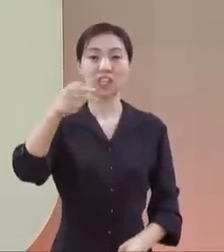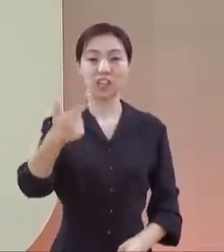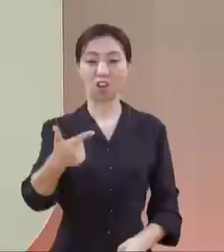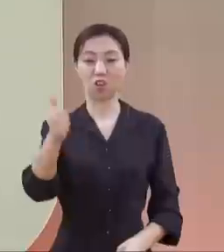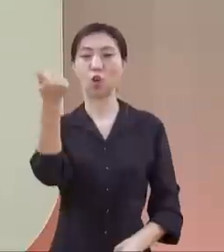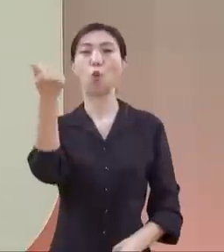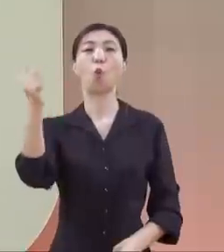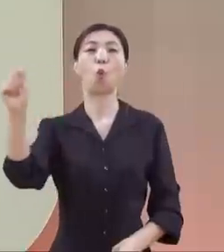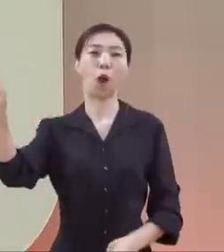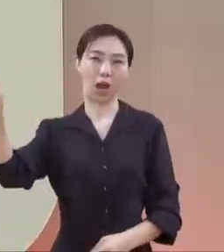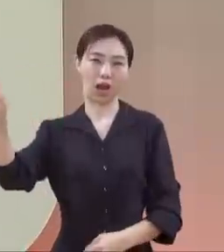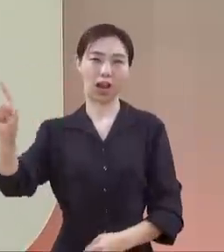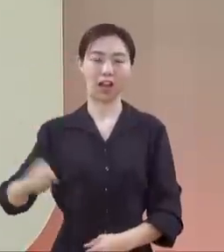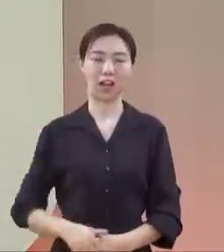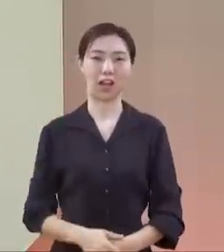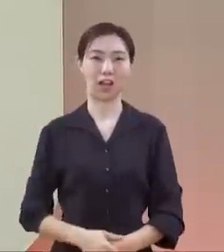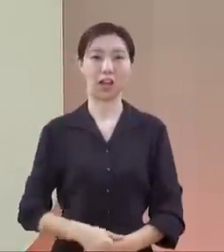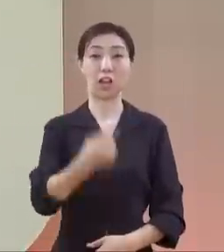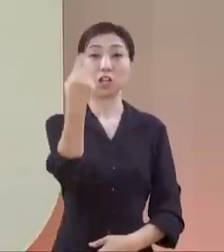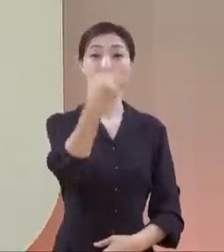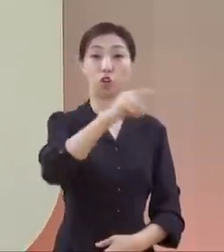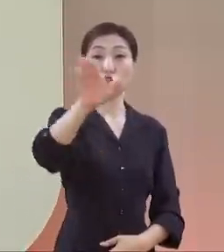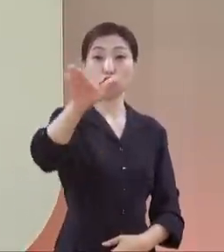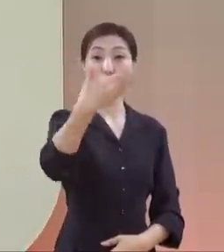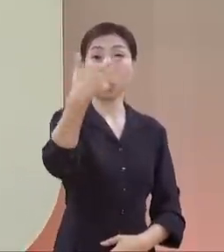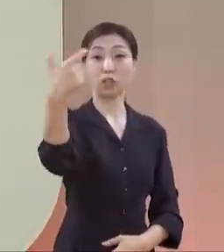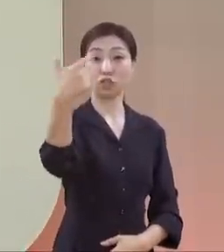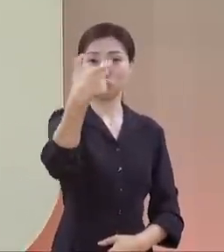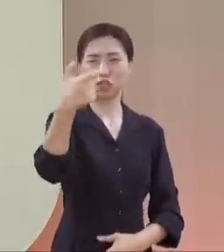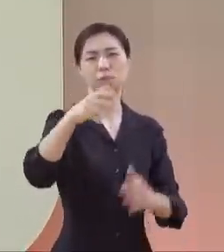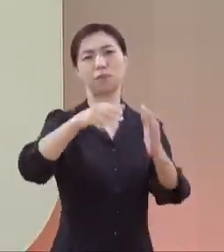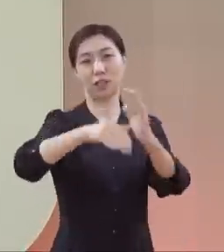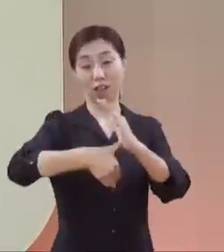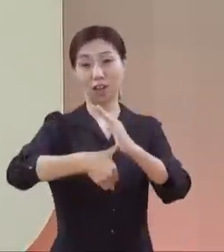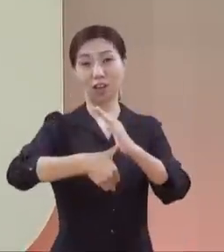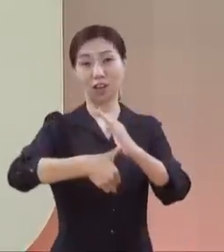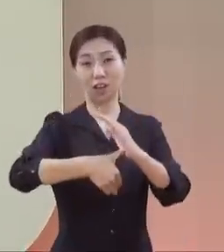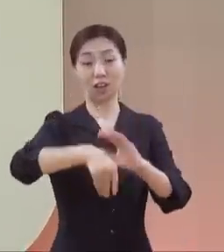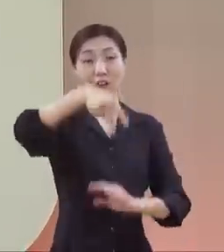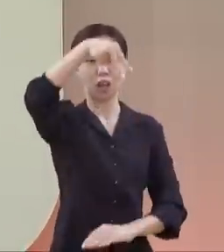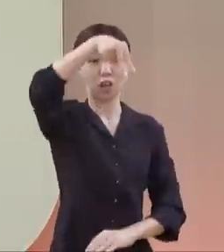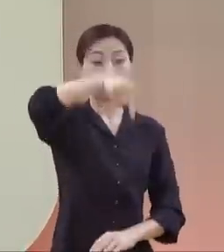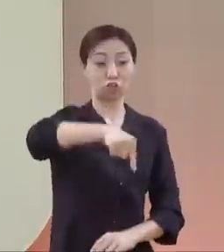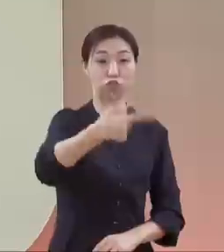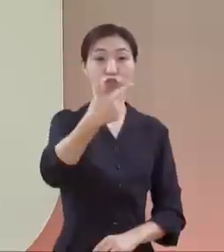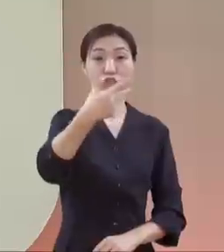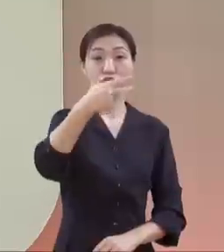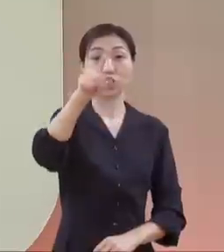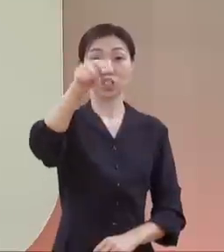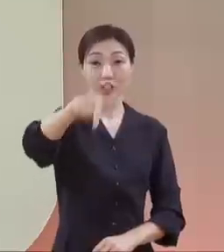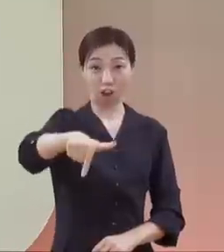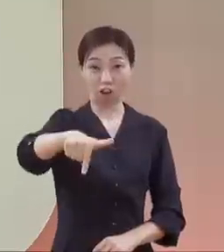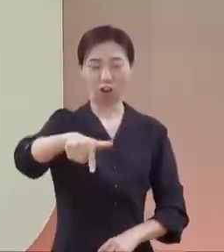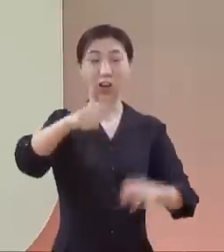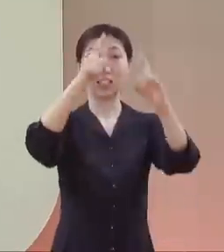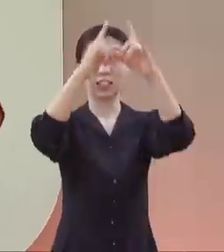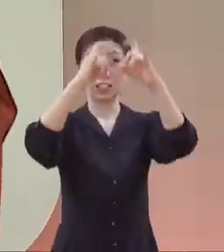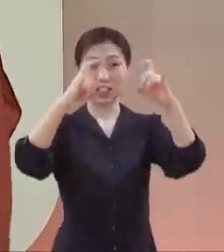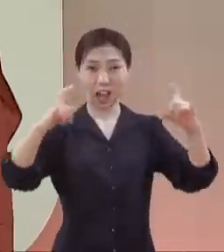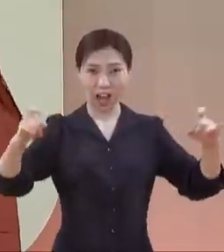이분께서 1960년대 그렇게 수덕사의 여승이라는 노래로